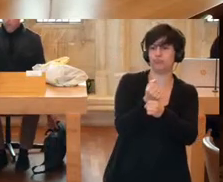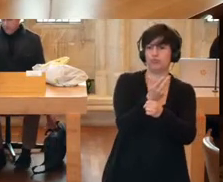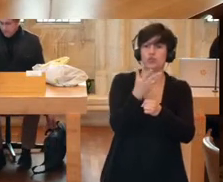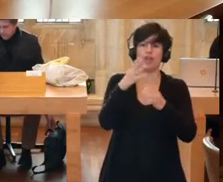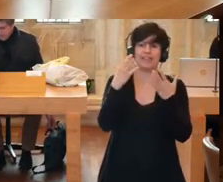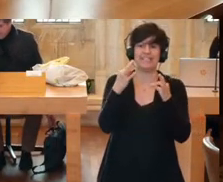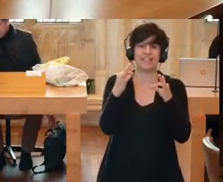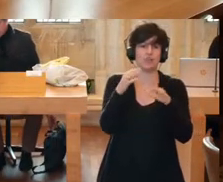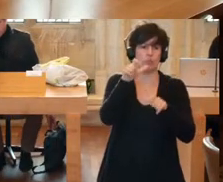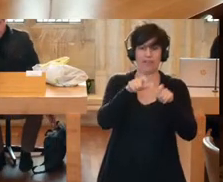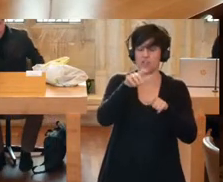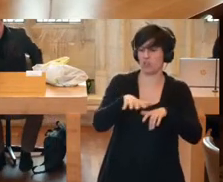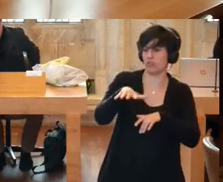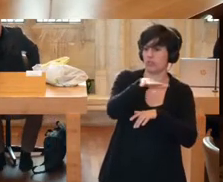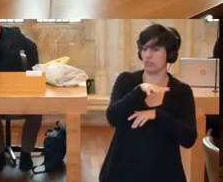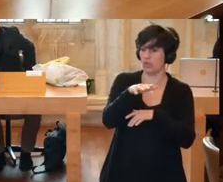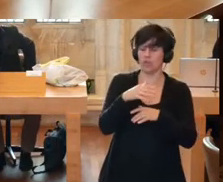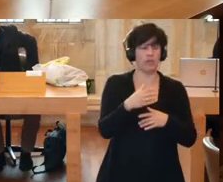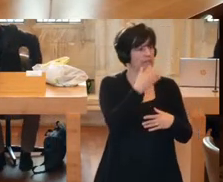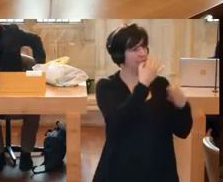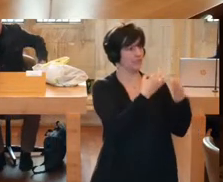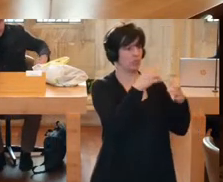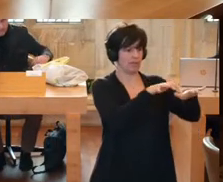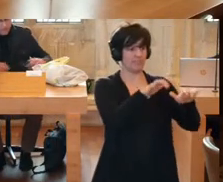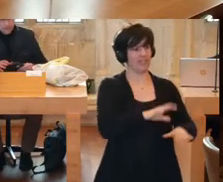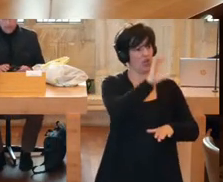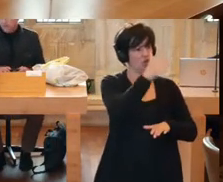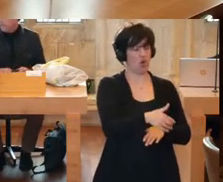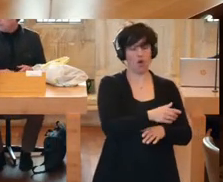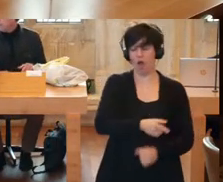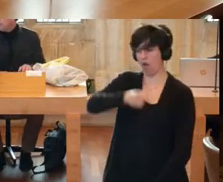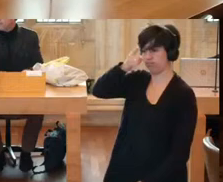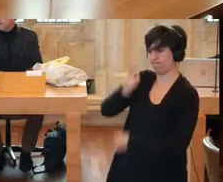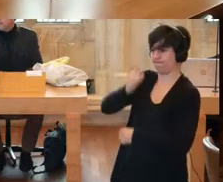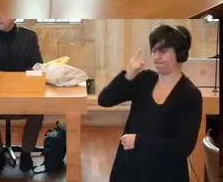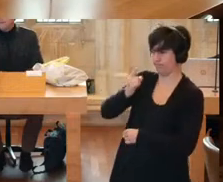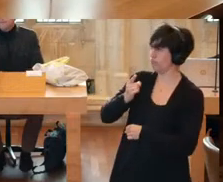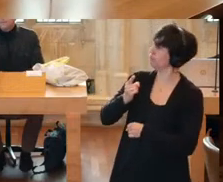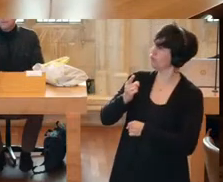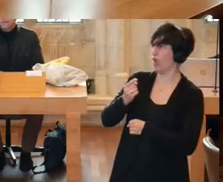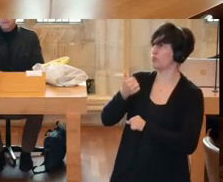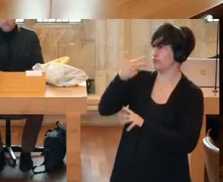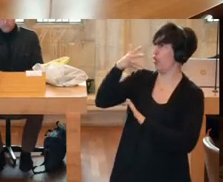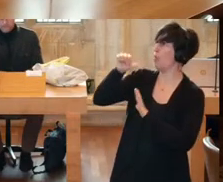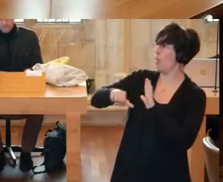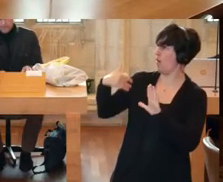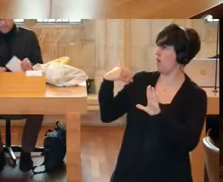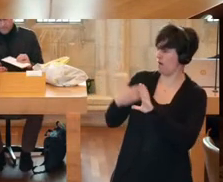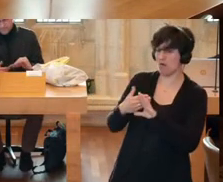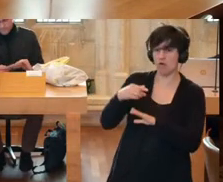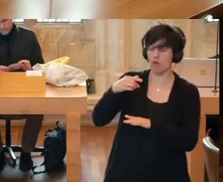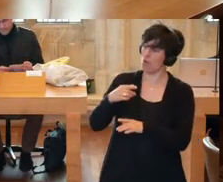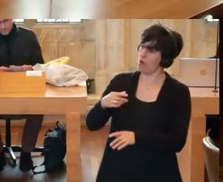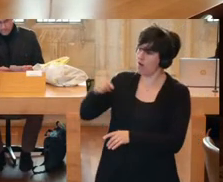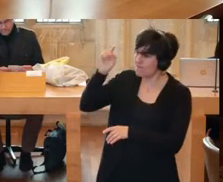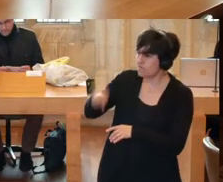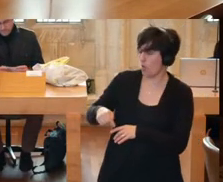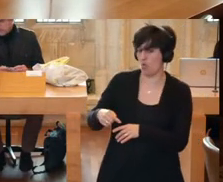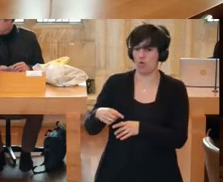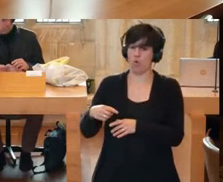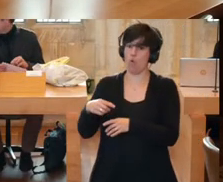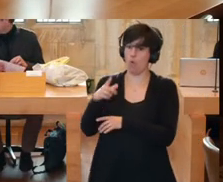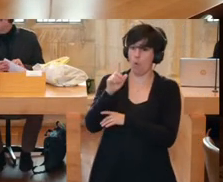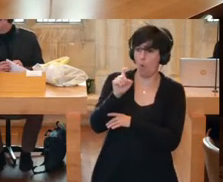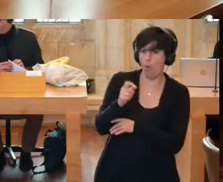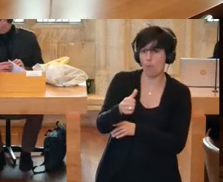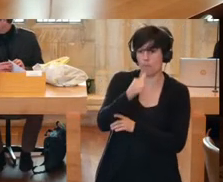dizaines de personnes, ici, le tribunal administratif de Caen avait enjoint à la ville, il y a quelques mois, de mettre à disposition un point d'accès à